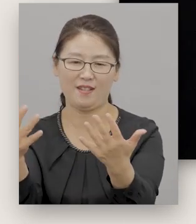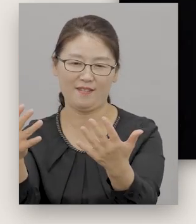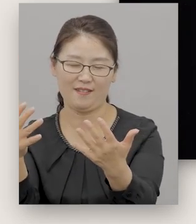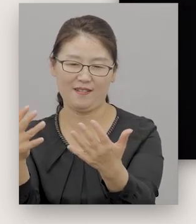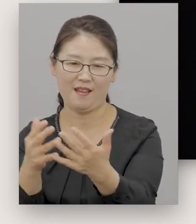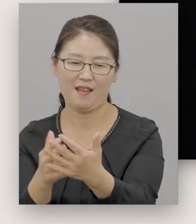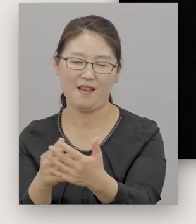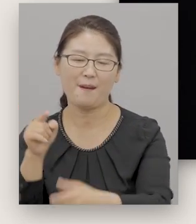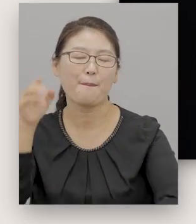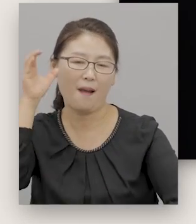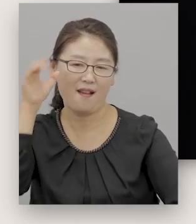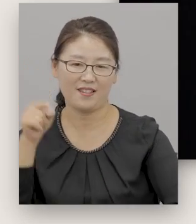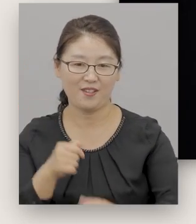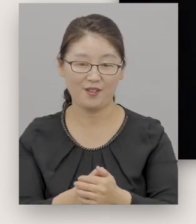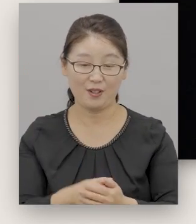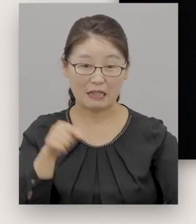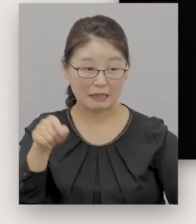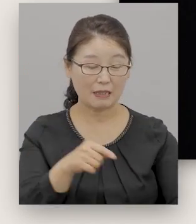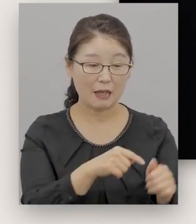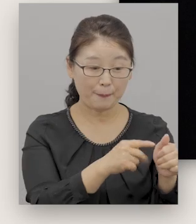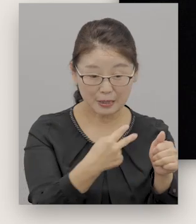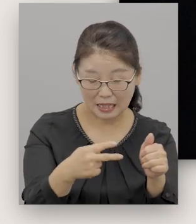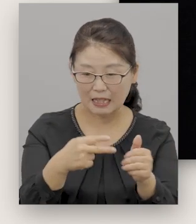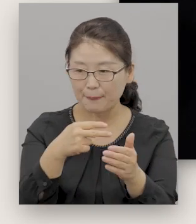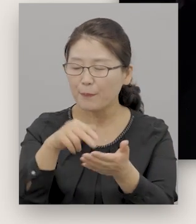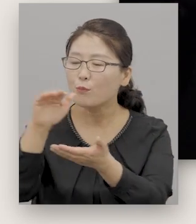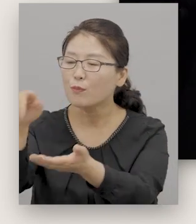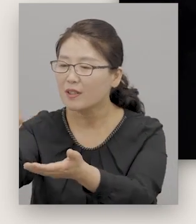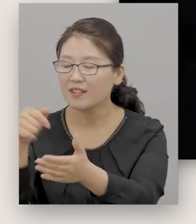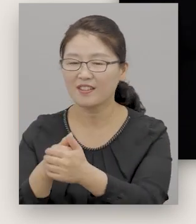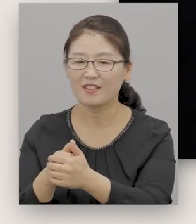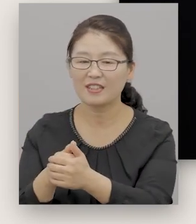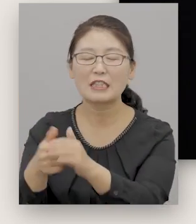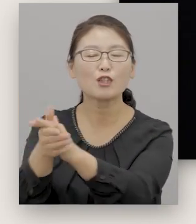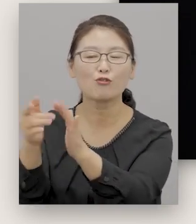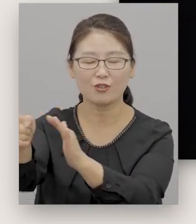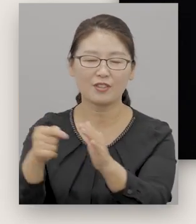코플리는 뒷샹이 죽은 후그 친구의 약속 두 가지를 모두 들어주게 되는 것이죠.